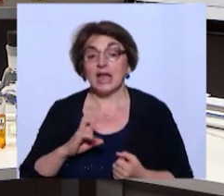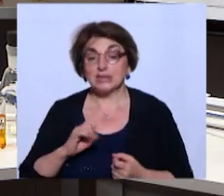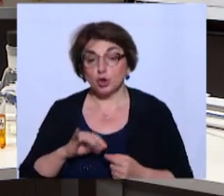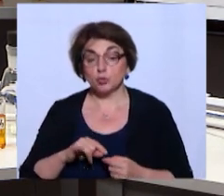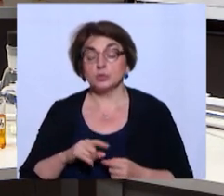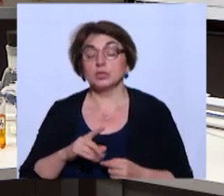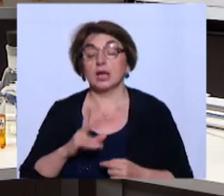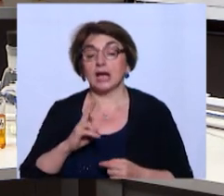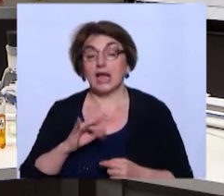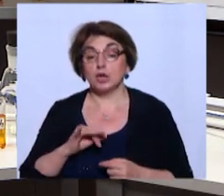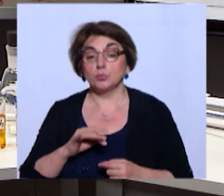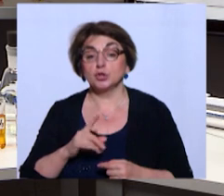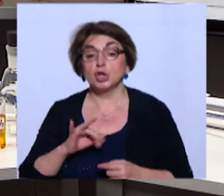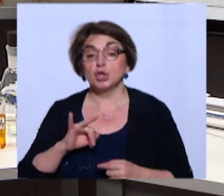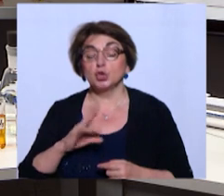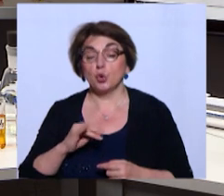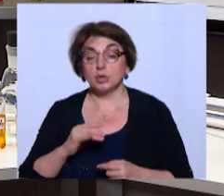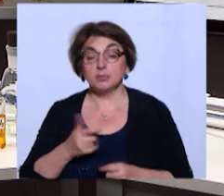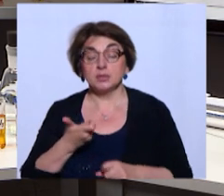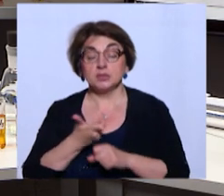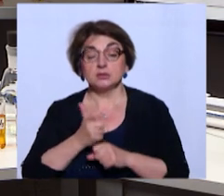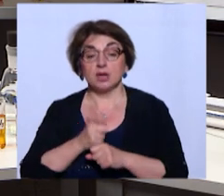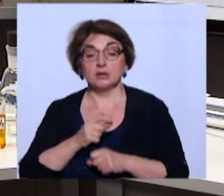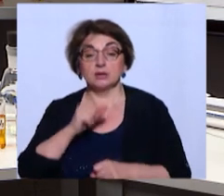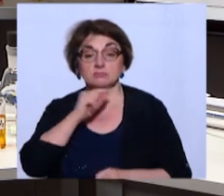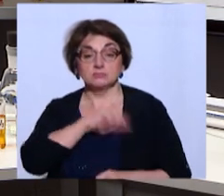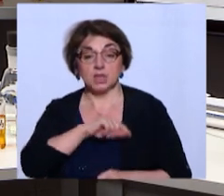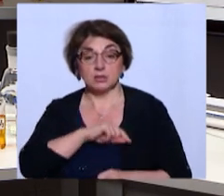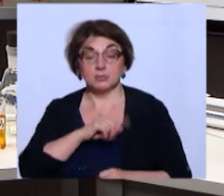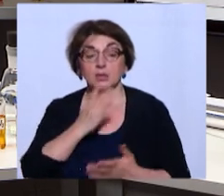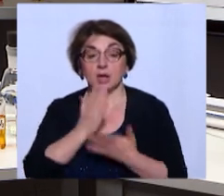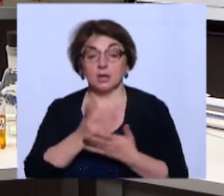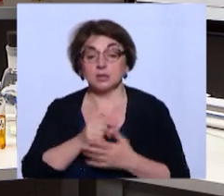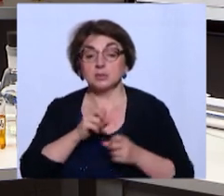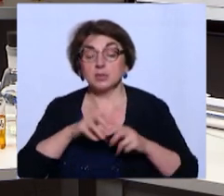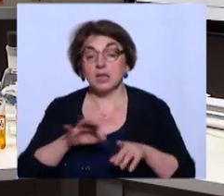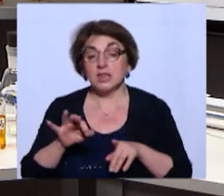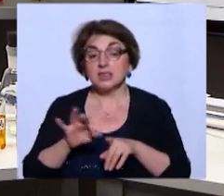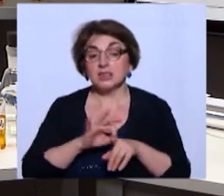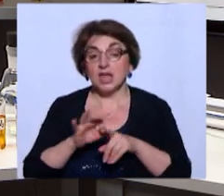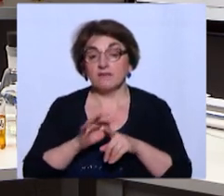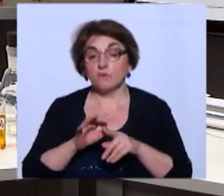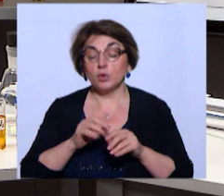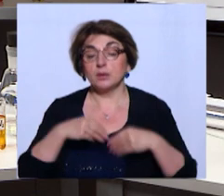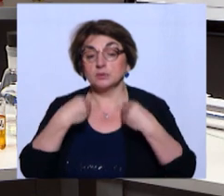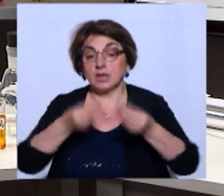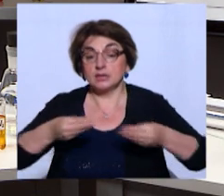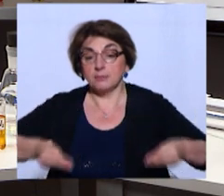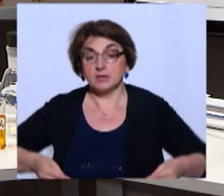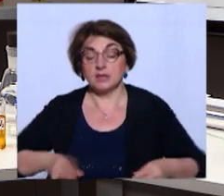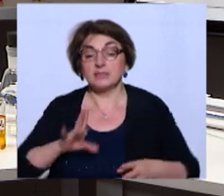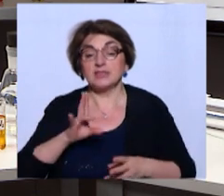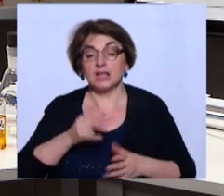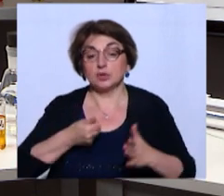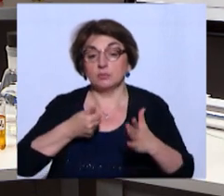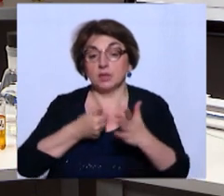კალიუმის იონები ძალიან მნიშვნელოვან ფუნქციას ასრულებენ ადამიანის ორგანიზმში. ისინი არიან ნერვული იმპულსების გადამტანები. გარდა ამისა, ნატრიუმი